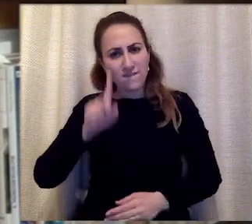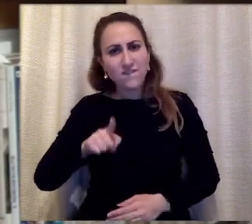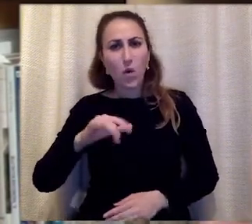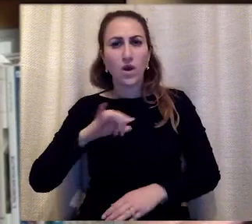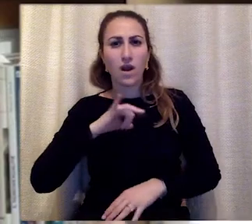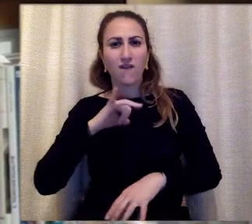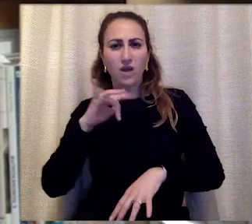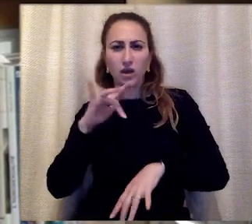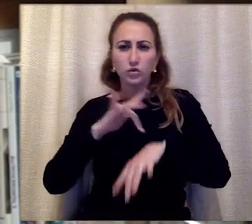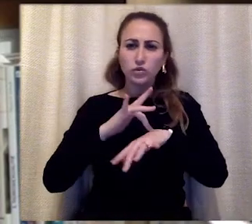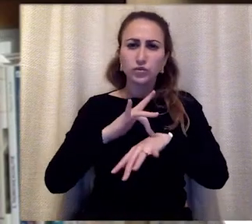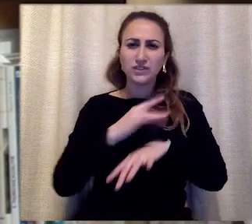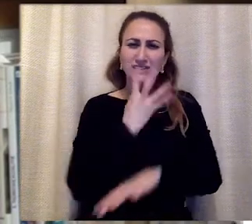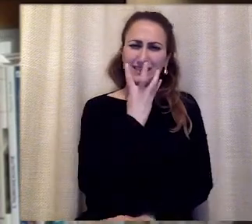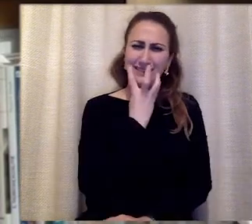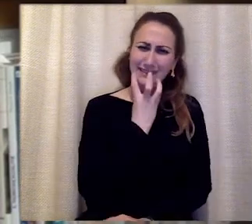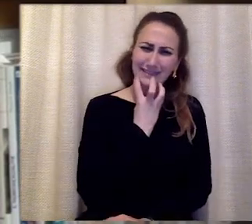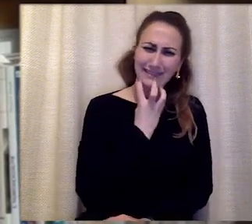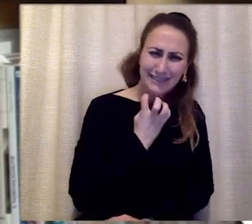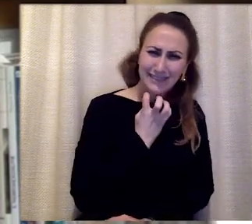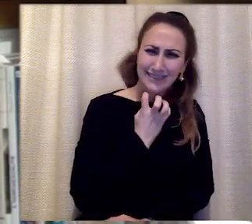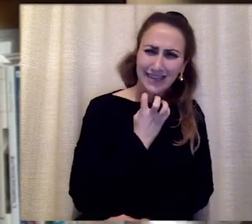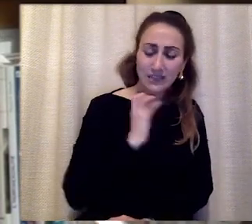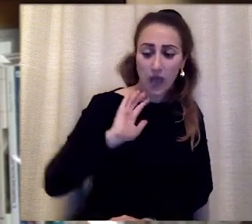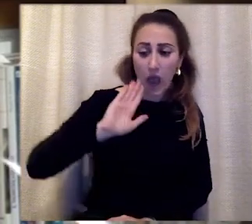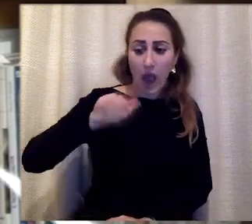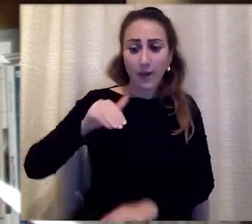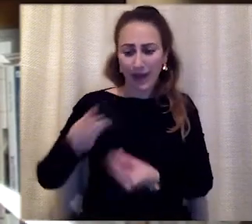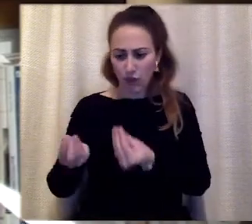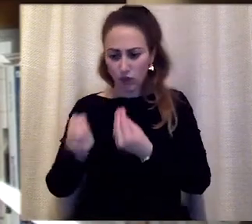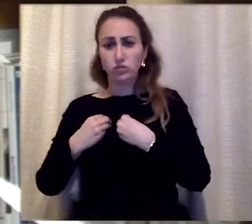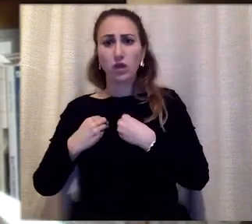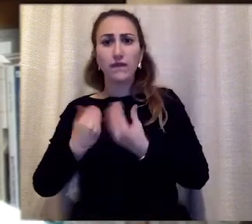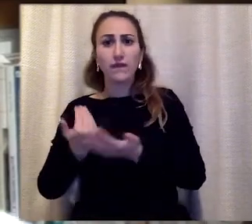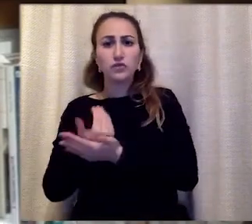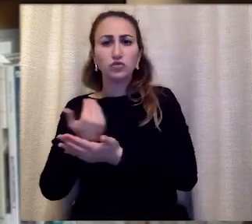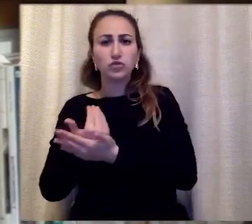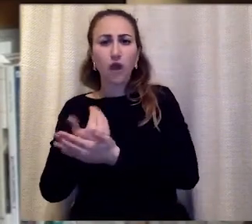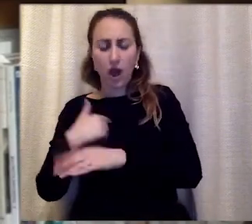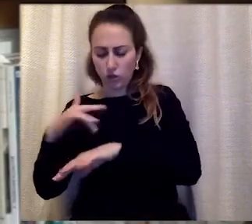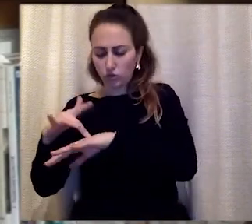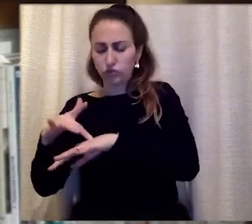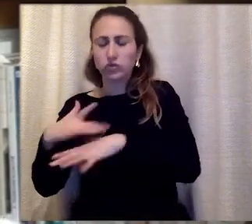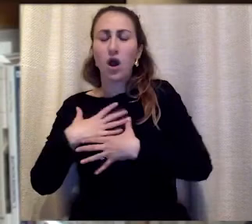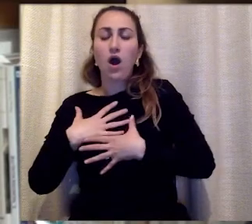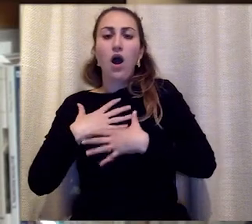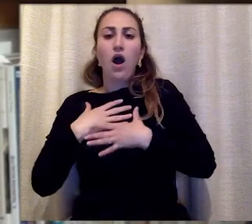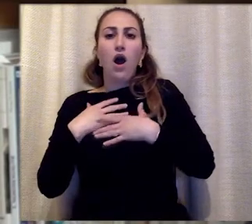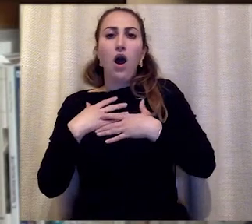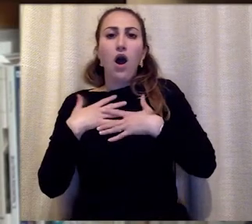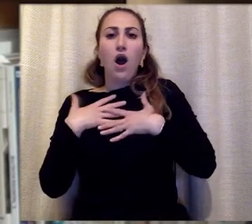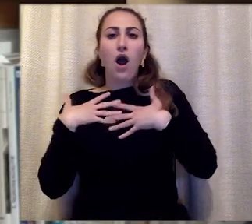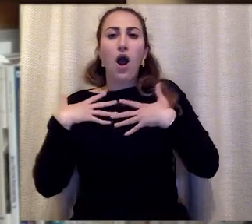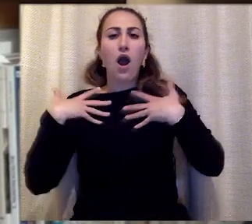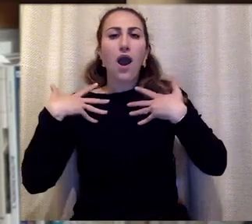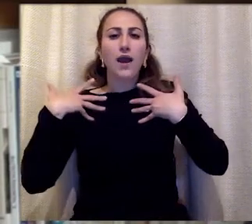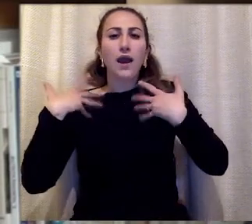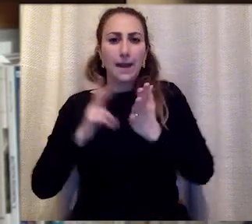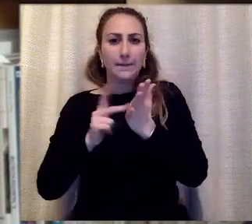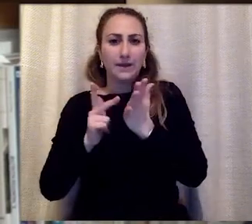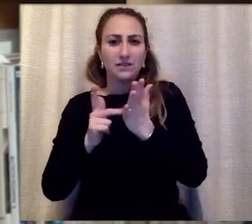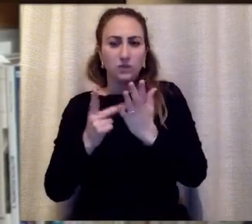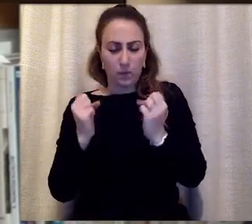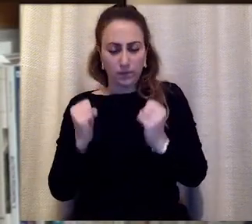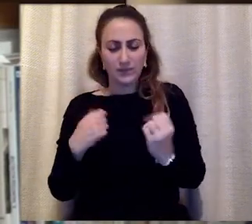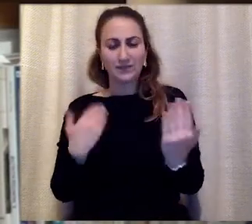ne connaîtrez jamais la joie de trouver une solution. La souffrance est utile pour